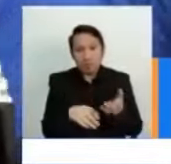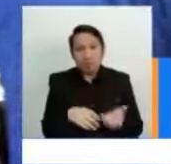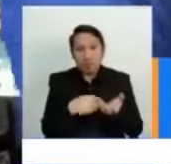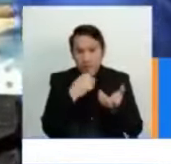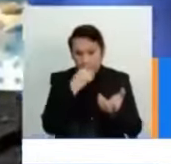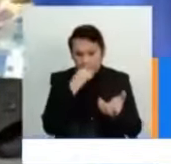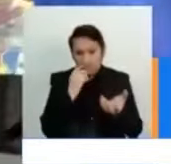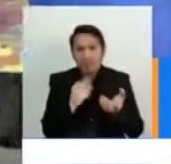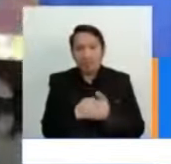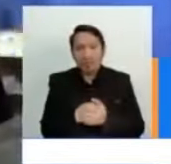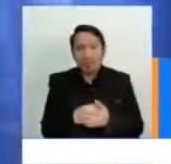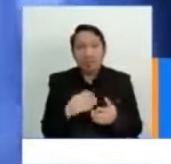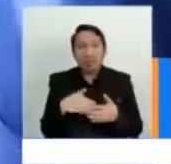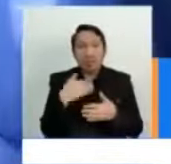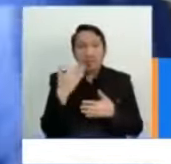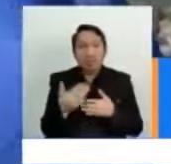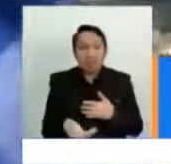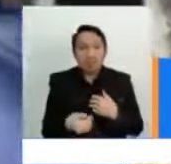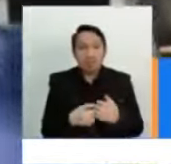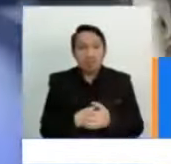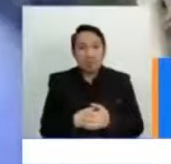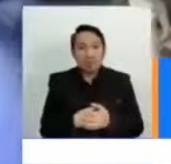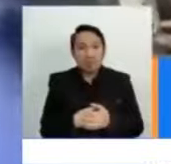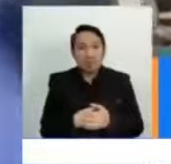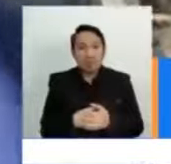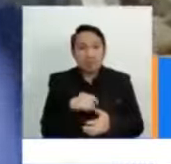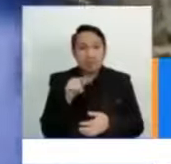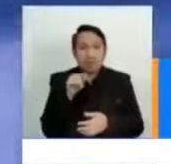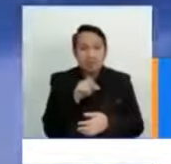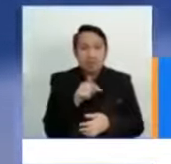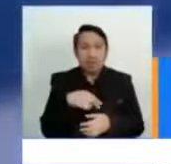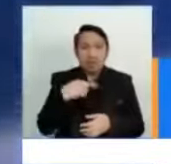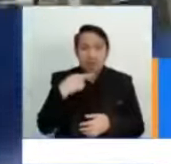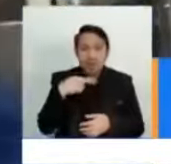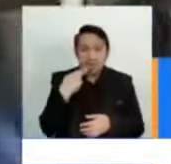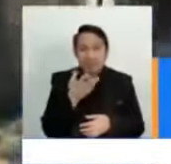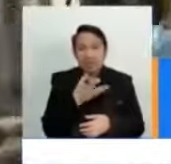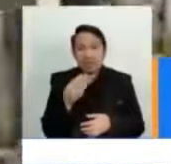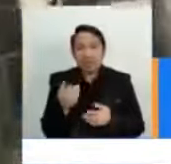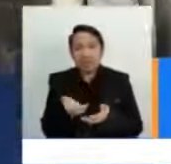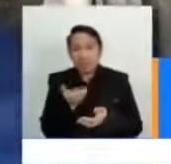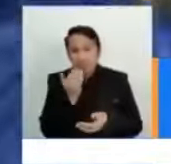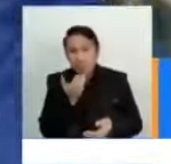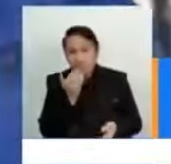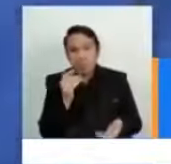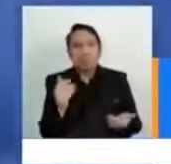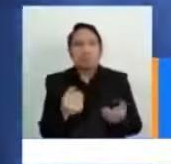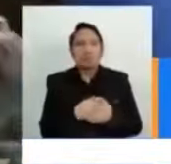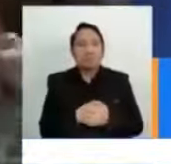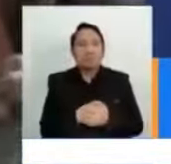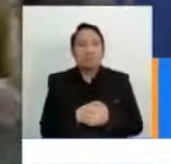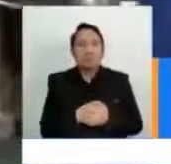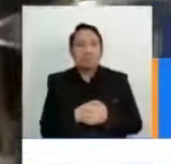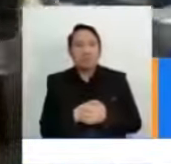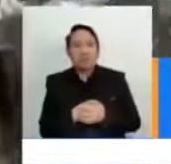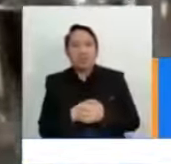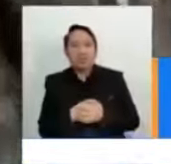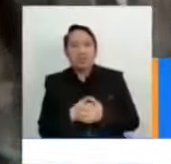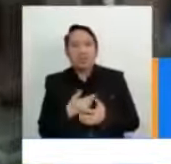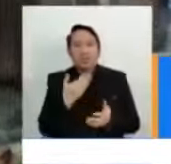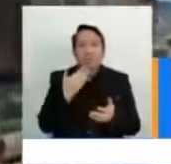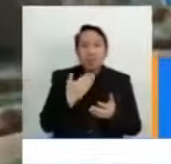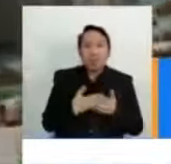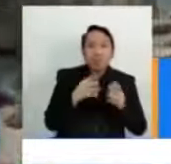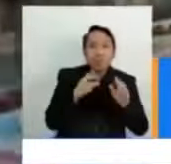tapos next nyan, dito sa kanin, sa kasabaw, sa unahan. Okay. Dito, so, dito tayo. Diwata, yun yung magandang sistema mo dito, no? Oo. Na para